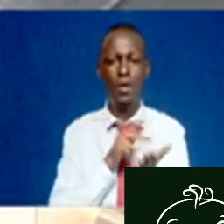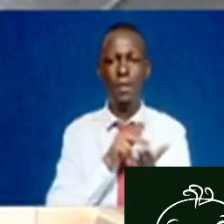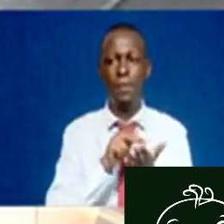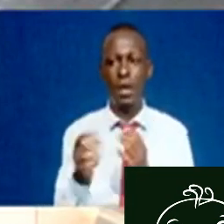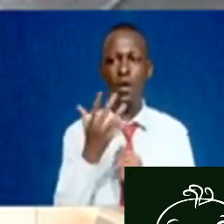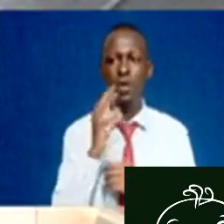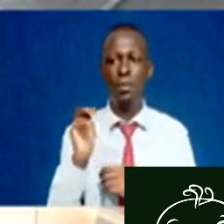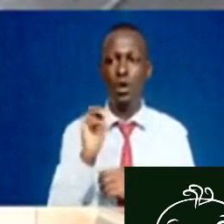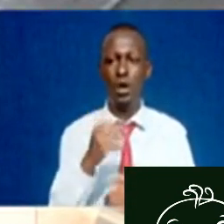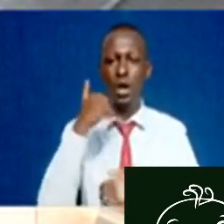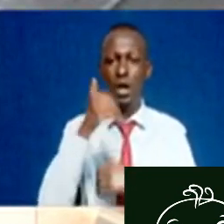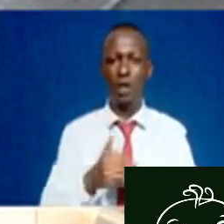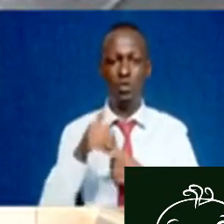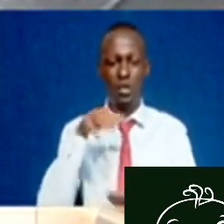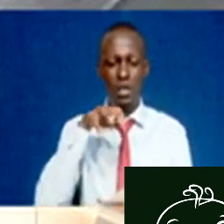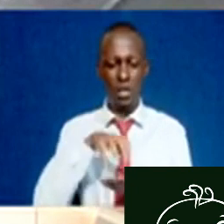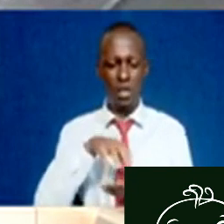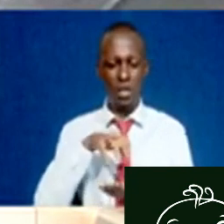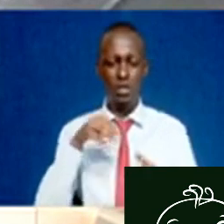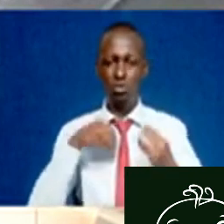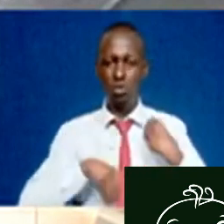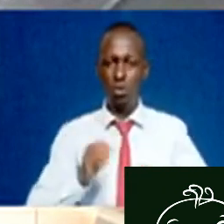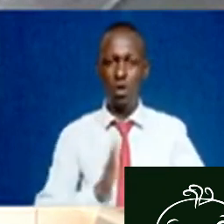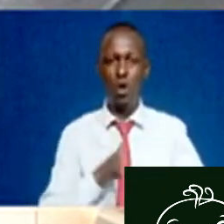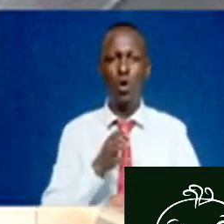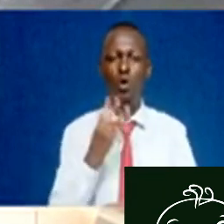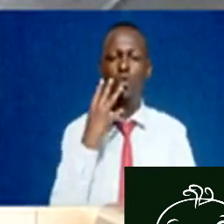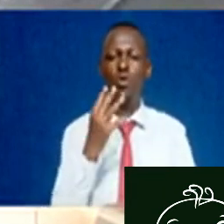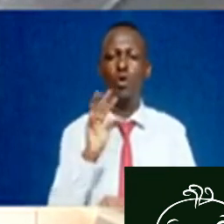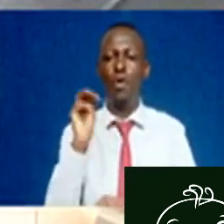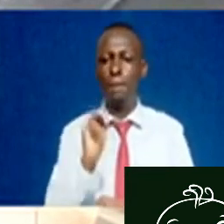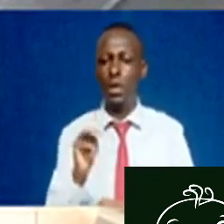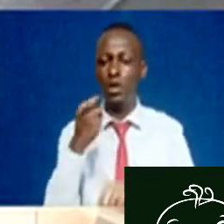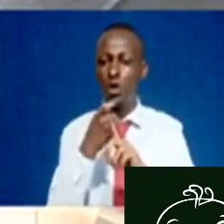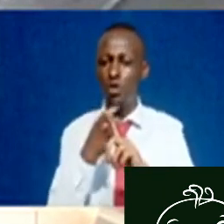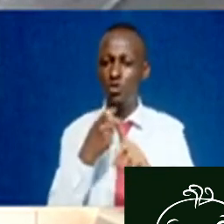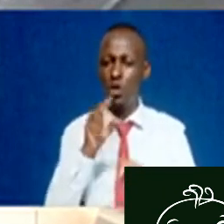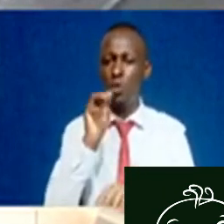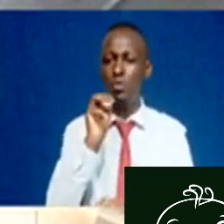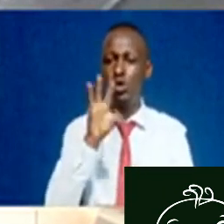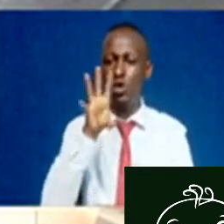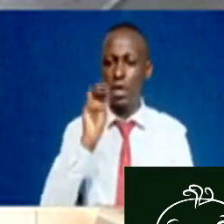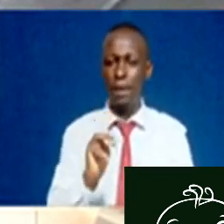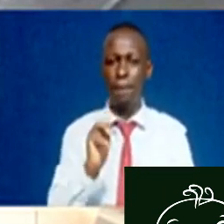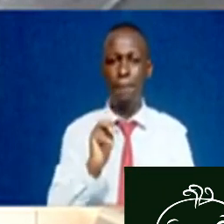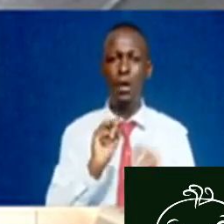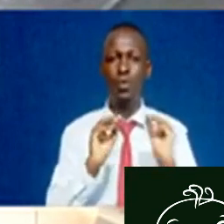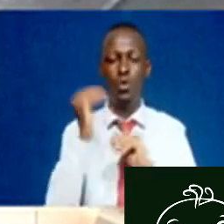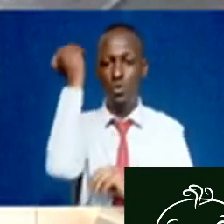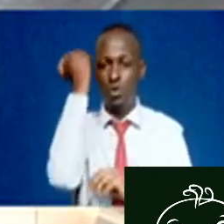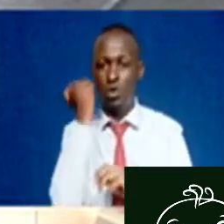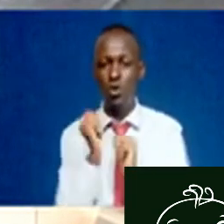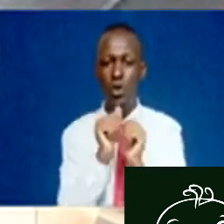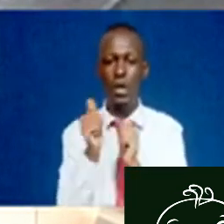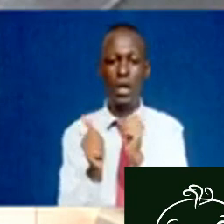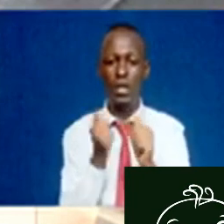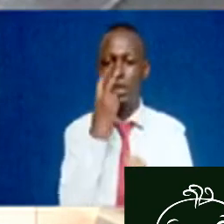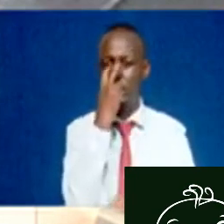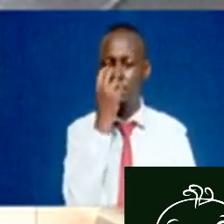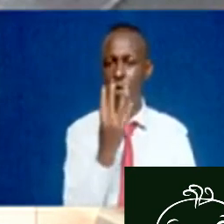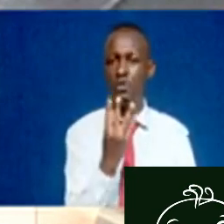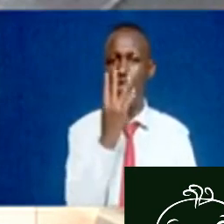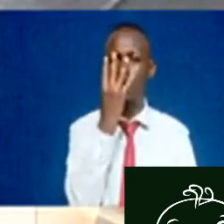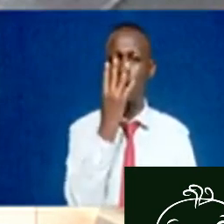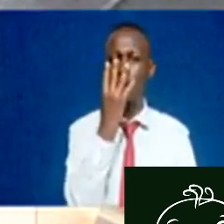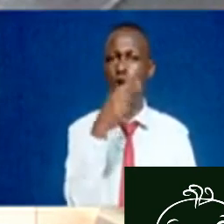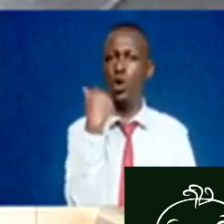zaidi ya shilingi milioni 440 kutoka kwa taasisi hiyo. Kibunja alifikishwa mahakamani pamoja na washukiwa wengine 4 ambao